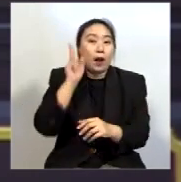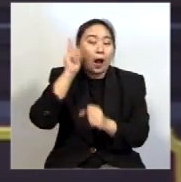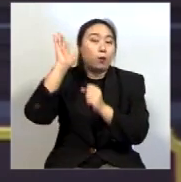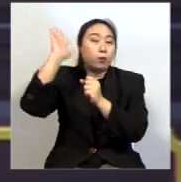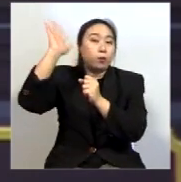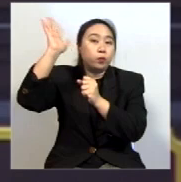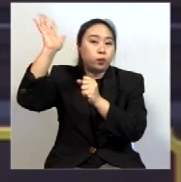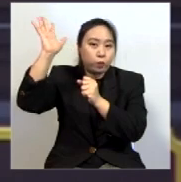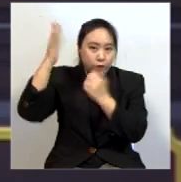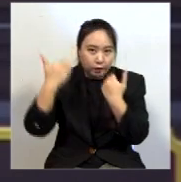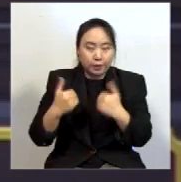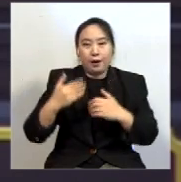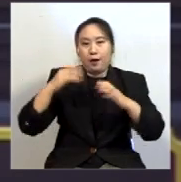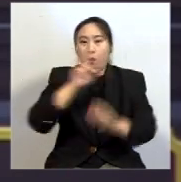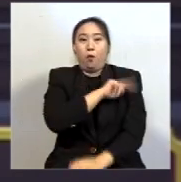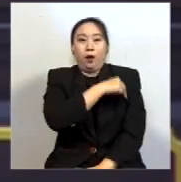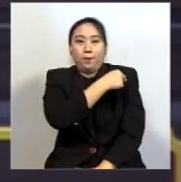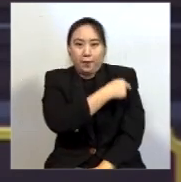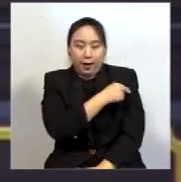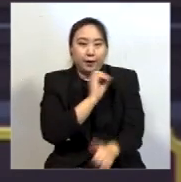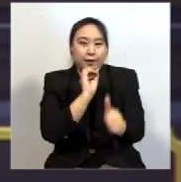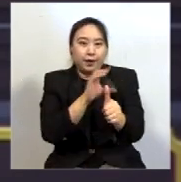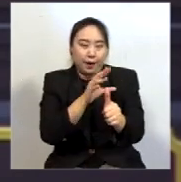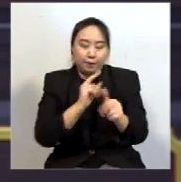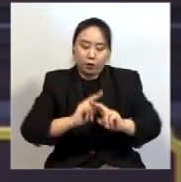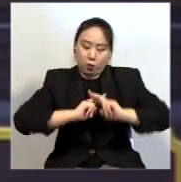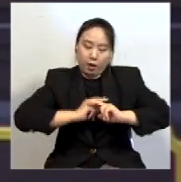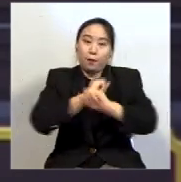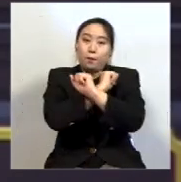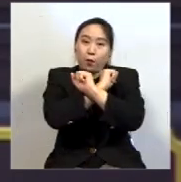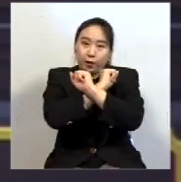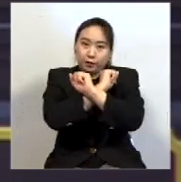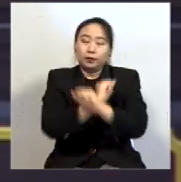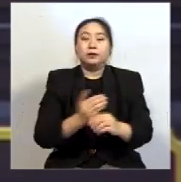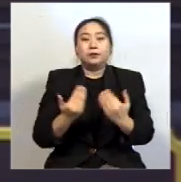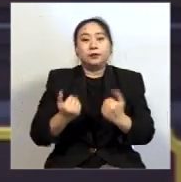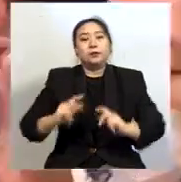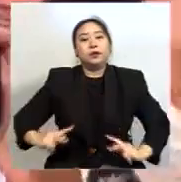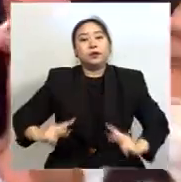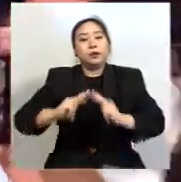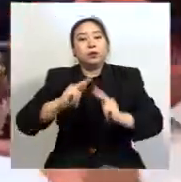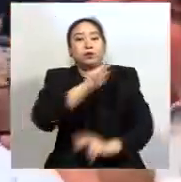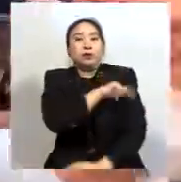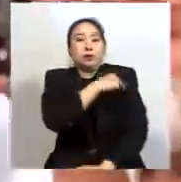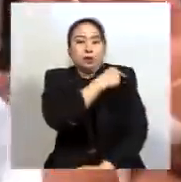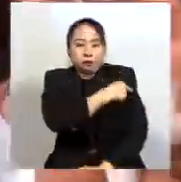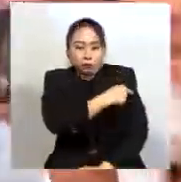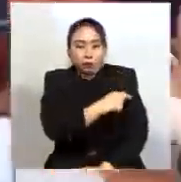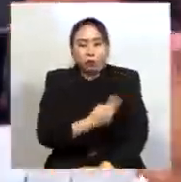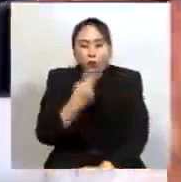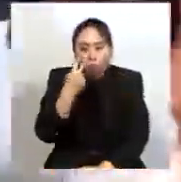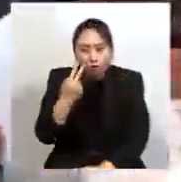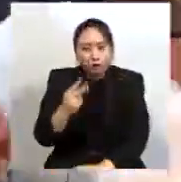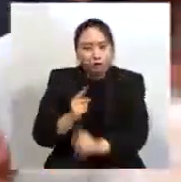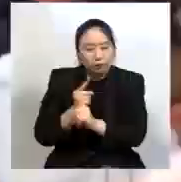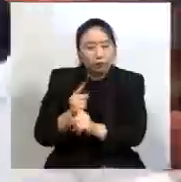ถลงข่าวคำแนะนำจากทางการแพทย์รวมไปถึงการป้องกันตนเองค่ะทั้งนี้ทางด้านของกระทรวงสาธารณสุขได้เฝ้าติดตามสถานการณ์ต